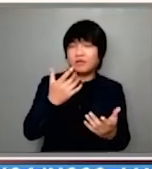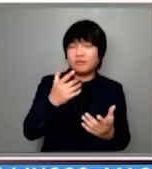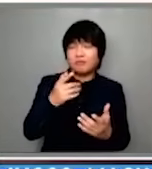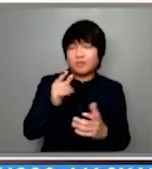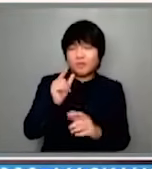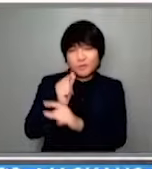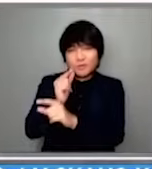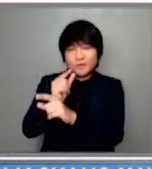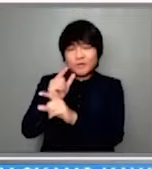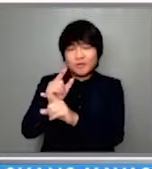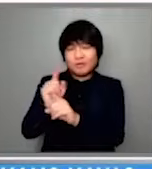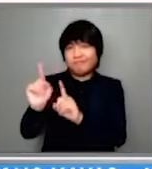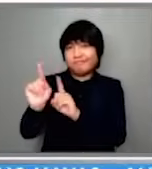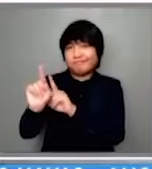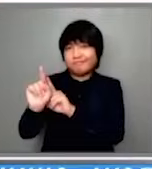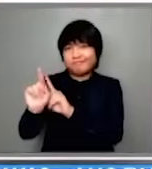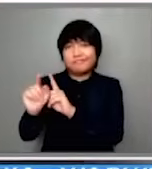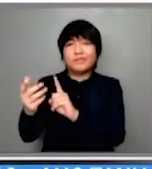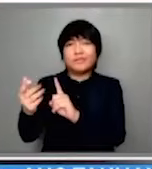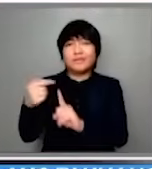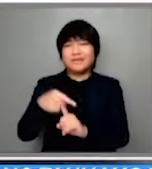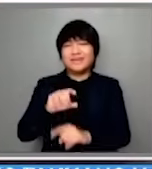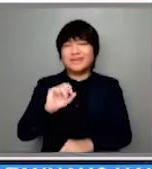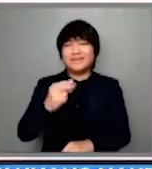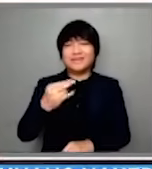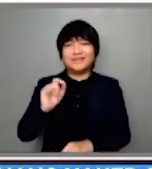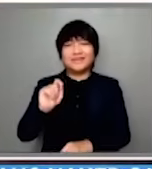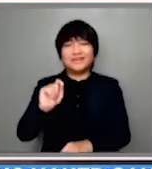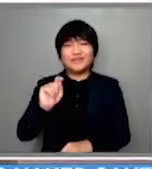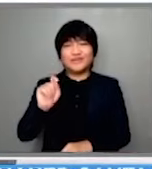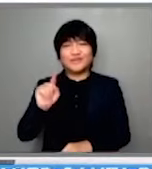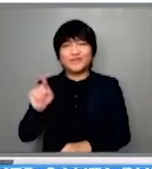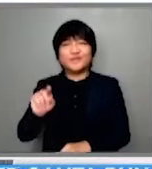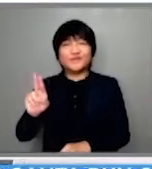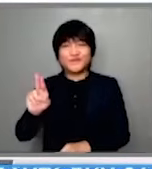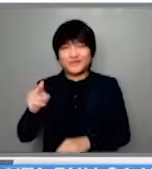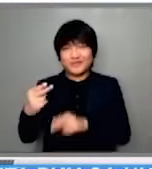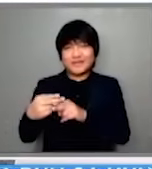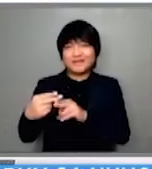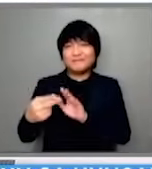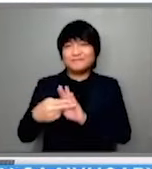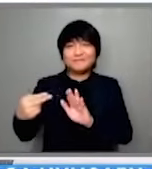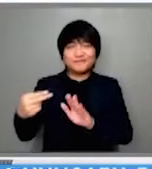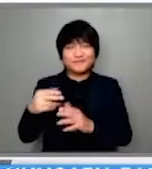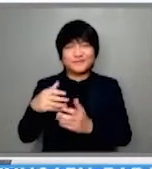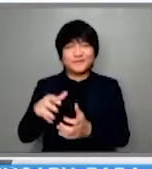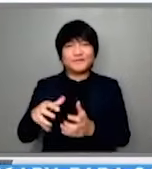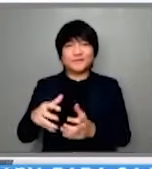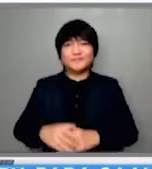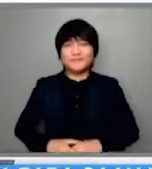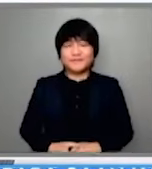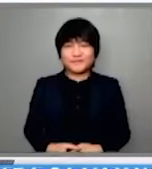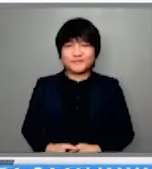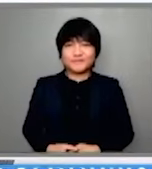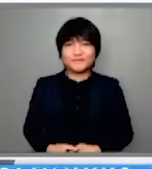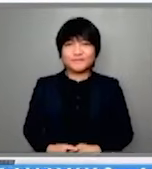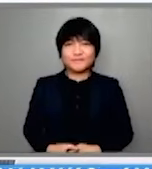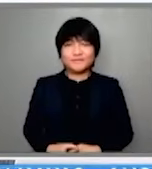Tzu yung aso mo, Sans? Oo nga, Shih Tzu rin. Sabihis ka lagi. Shih Tzu siya. Ayan. At